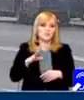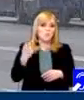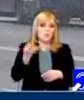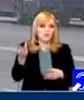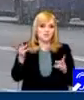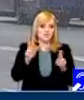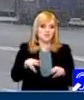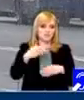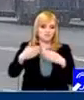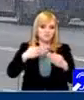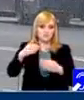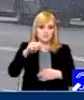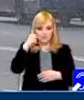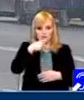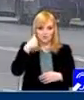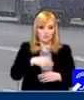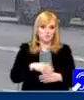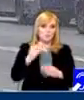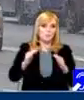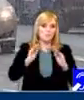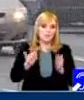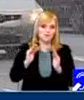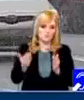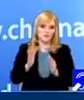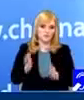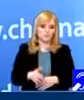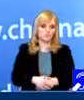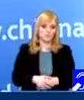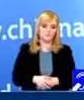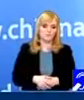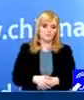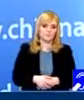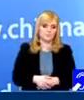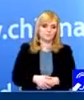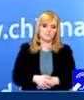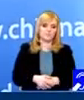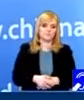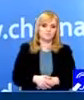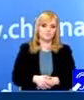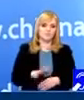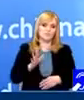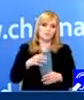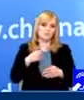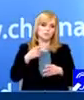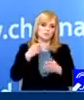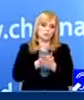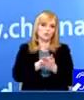secundar. Și ne propunem următorii câțiva ani să reducem aceste linii de microbuz chiar până la